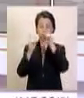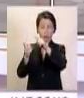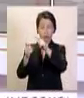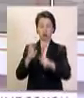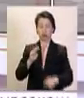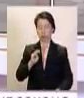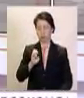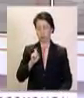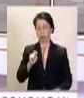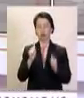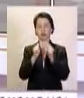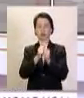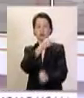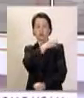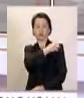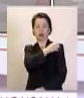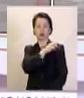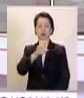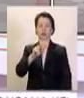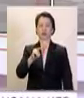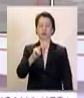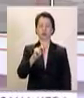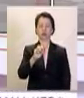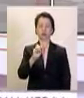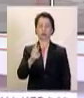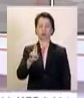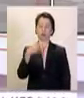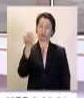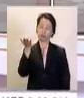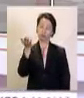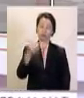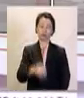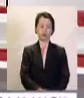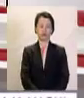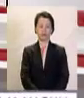Met Malaysia bersama pegawainya Nur Farha Abdul Halim. Silakan.